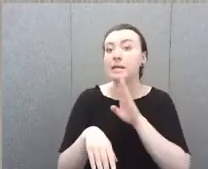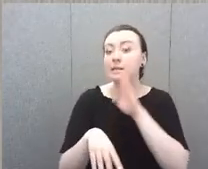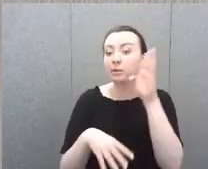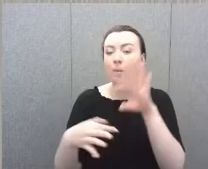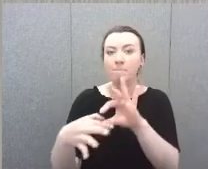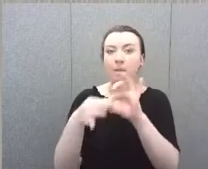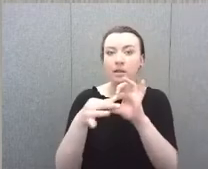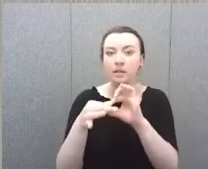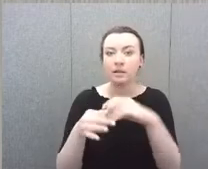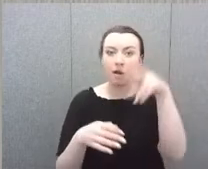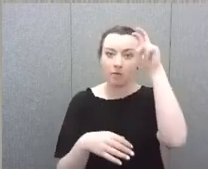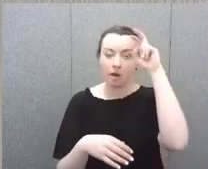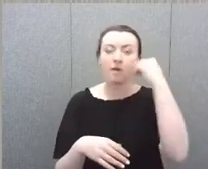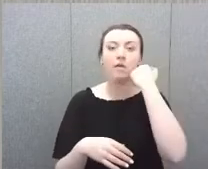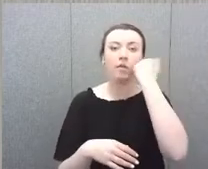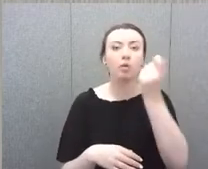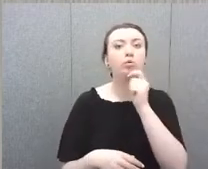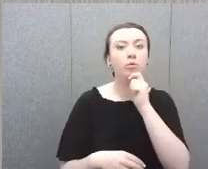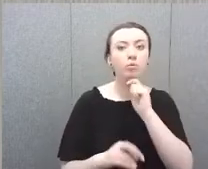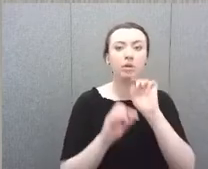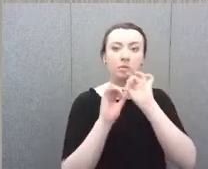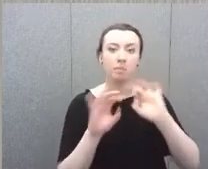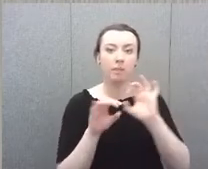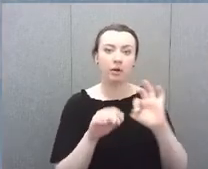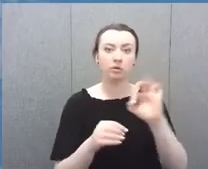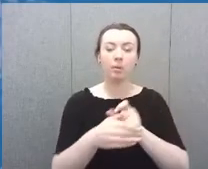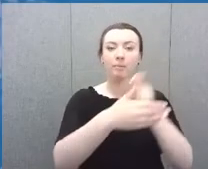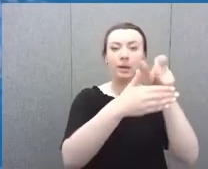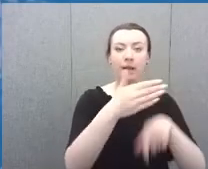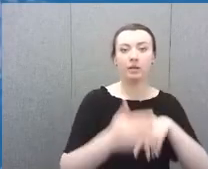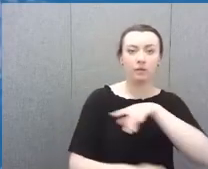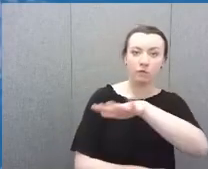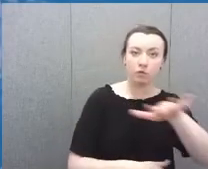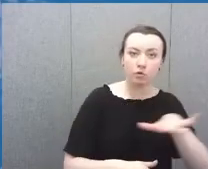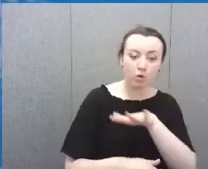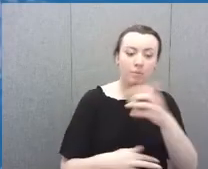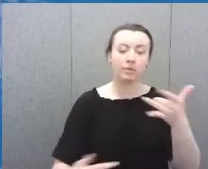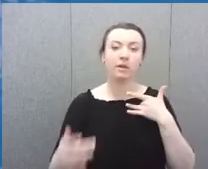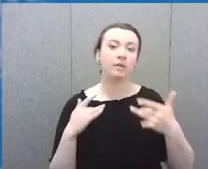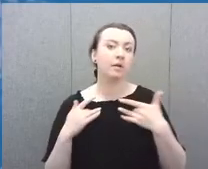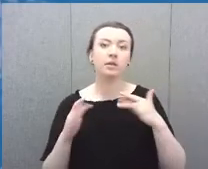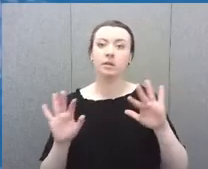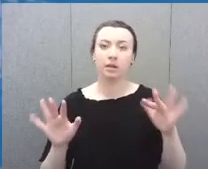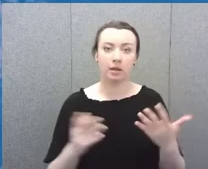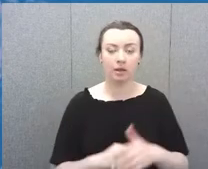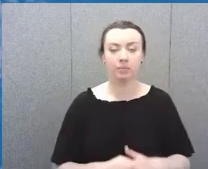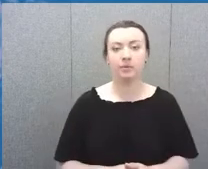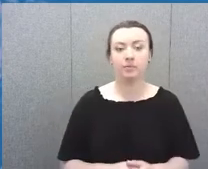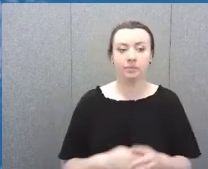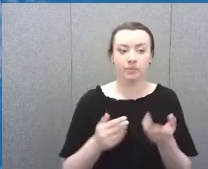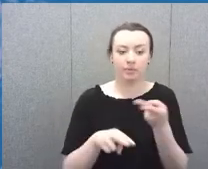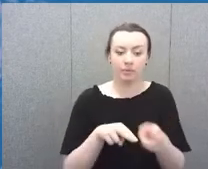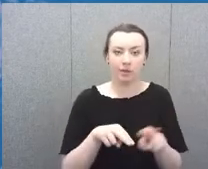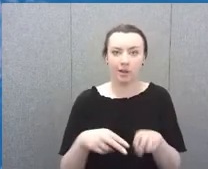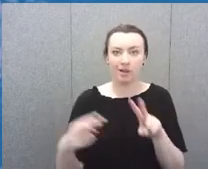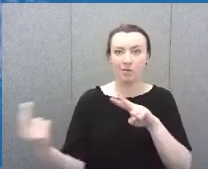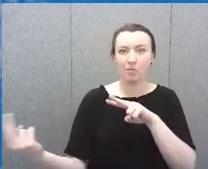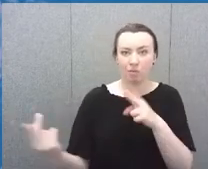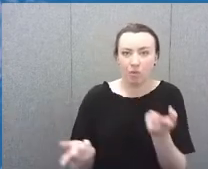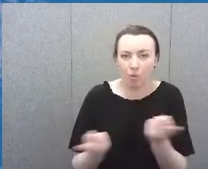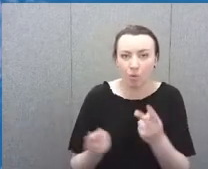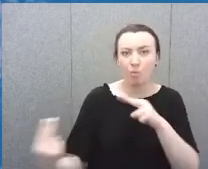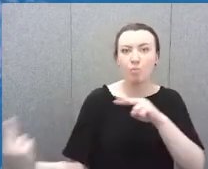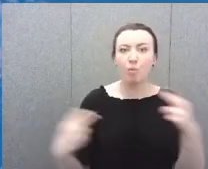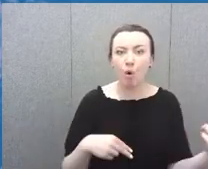партнерства, потом проговорю про гражданское общество и изменения, которые могут быть замечены в постсоветских странах,